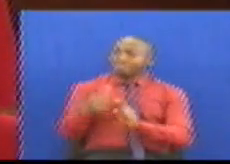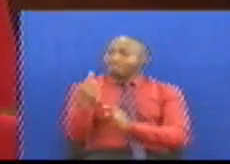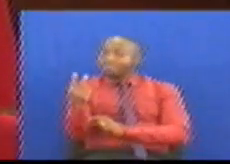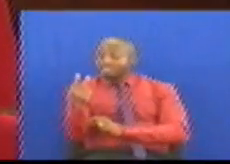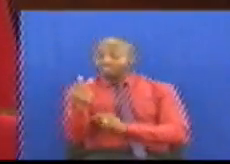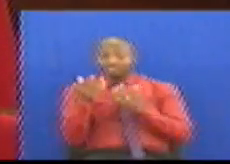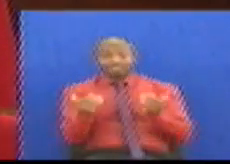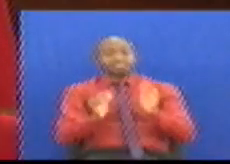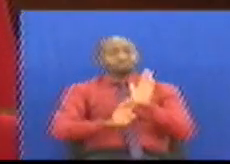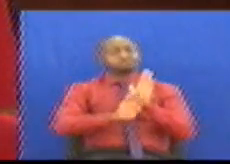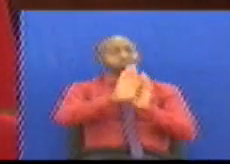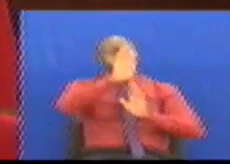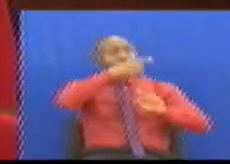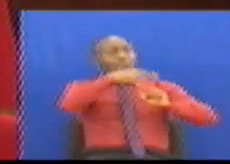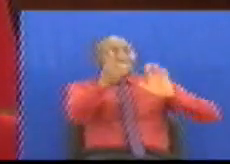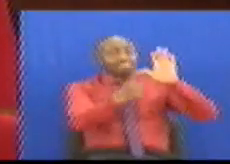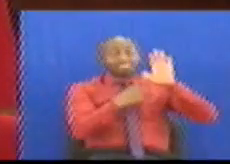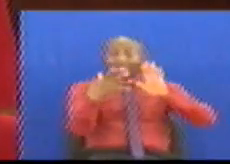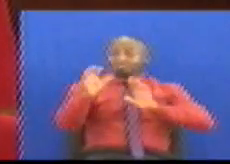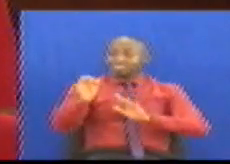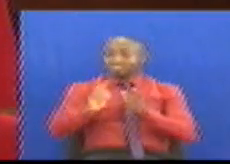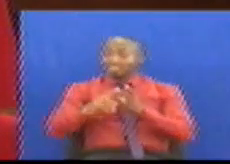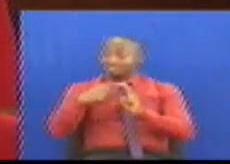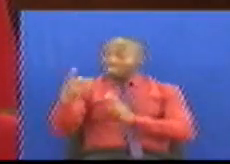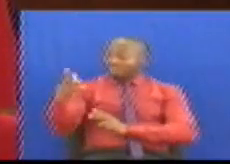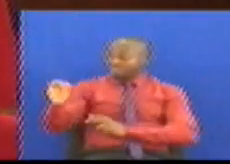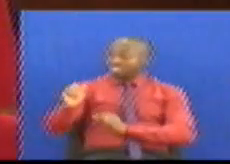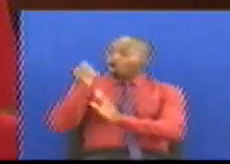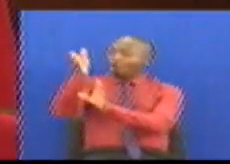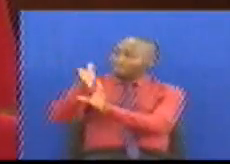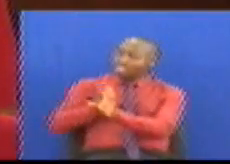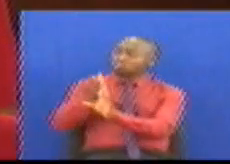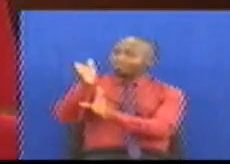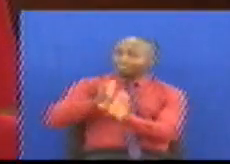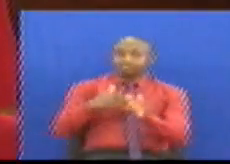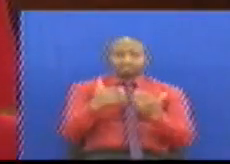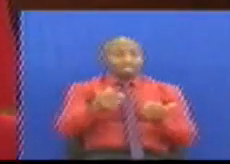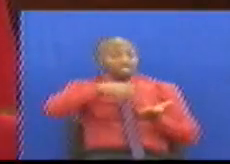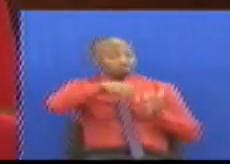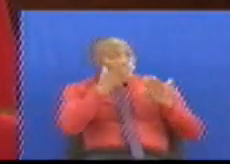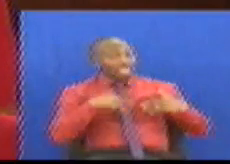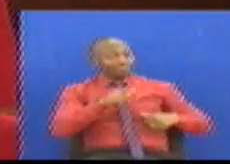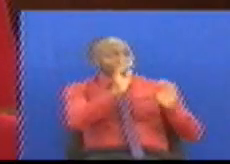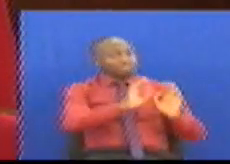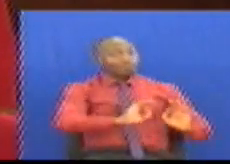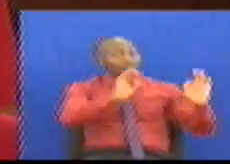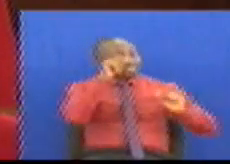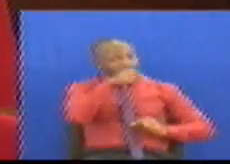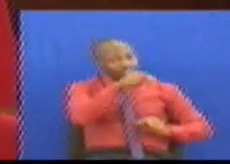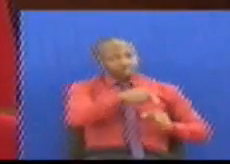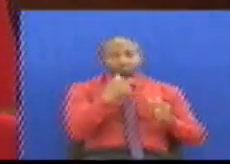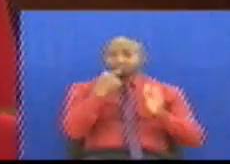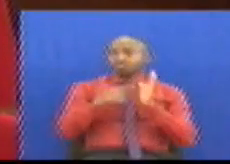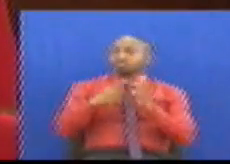saizi ni 650. Kati yao 150 ni kwa operation. Kwa hiyo tukiboresha kituo cha afya cha Bumilainga, maana yake ni